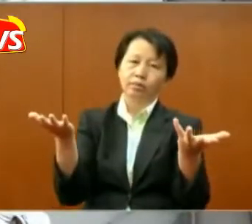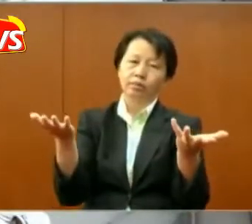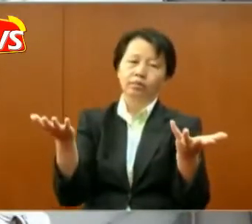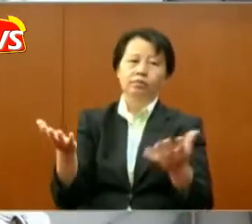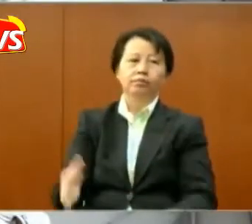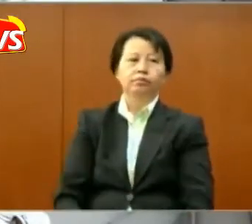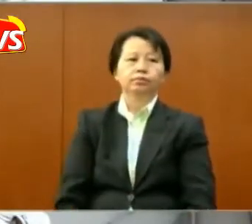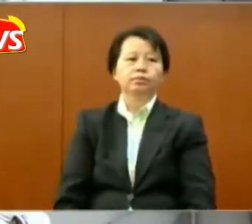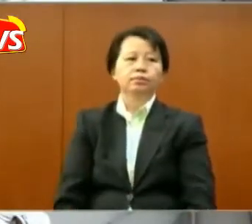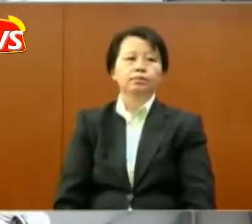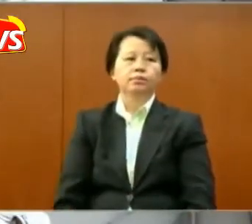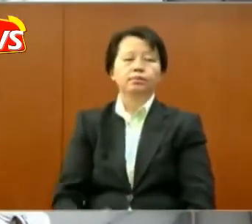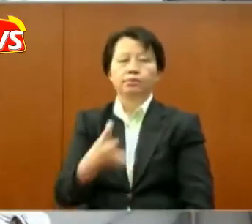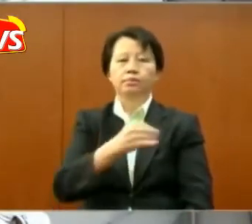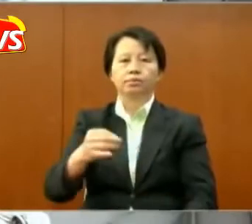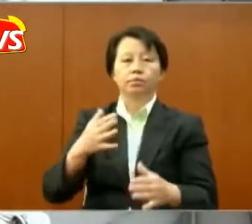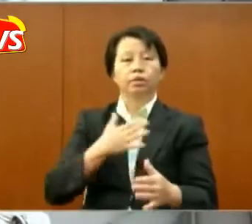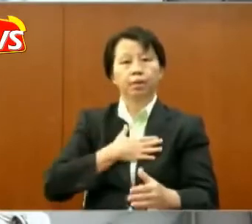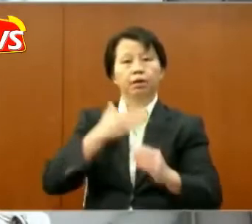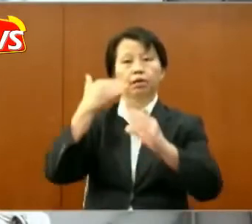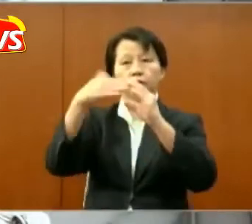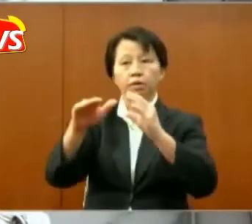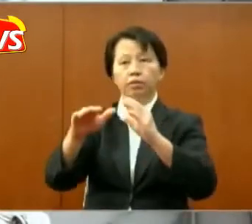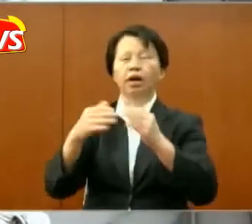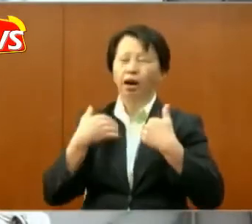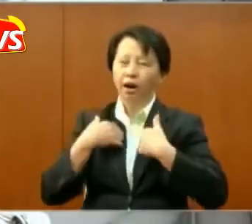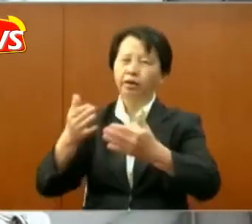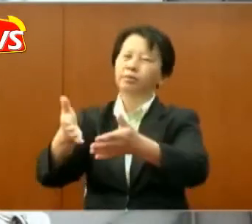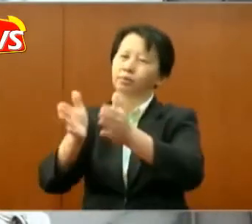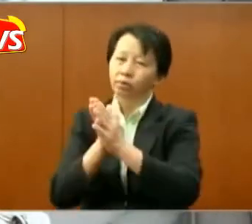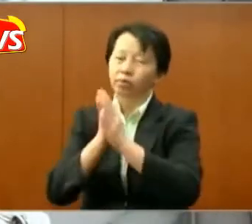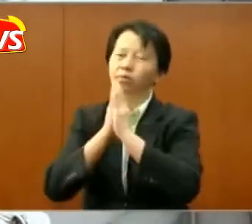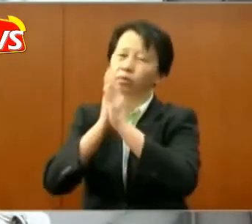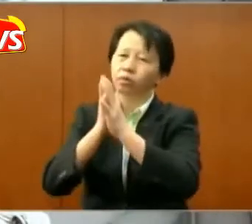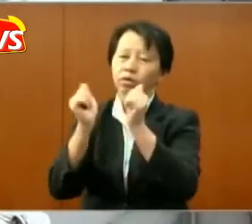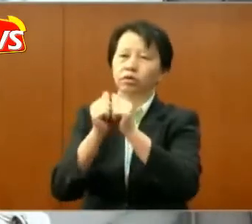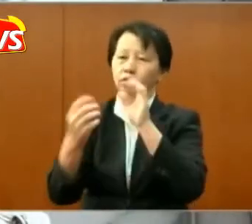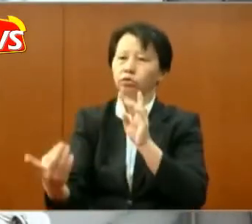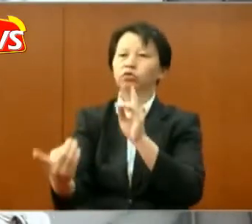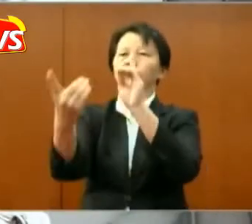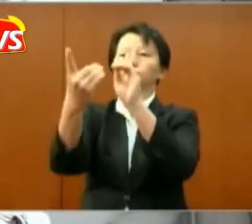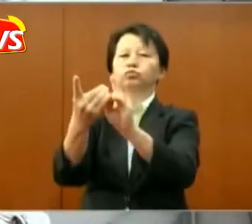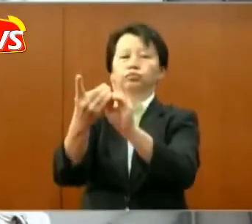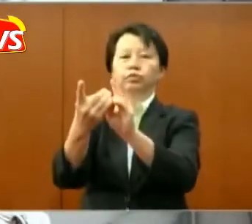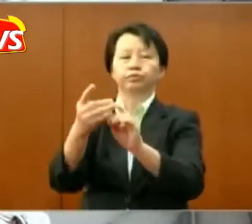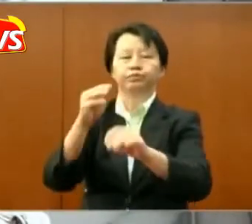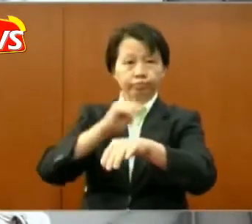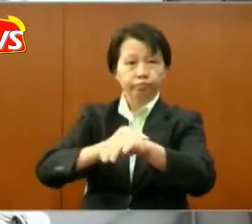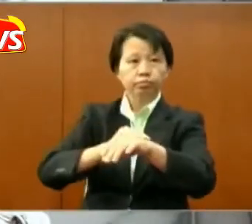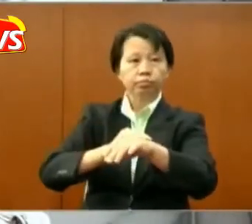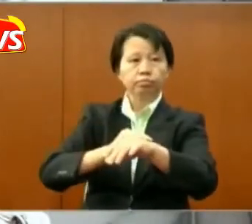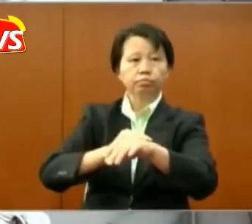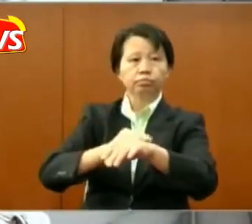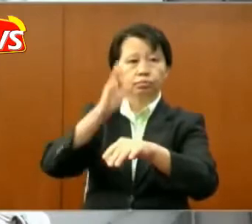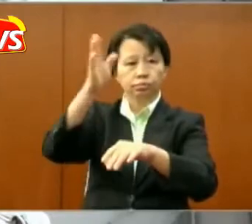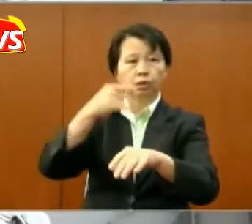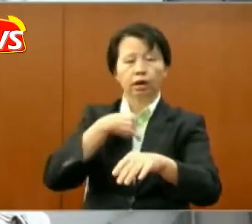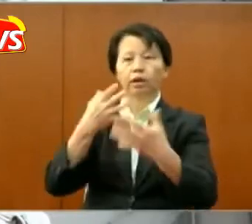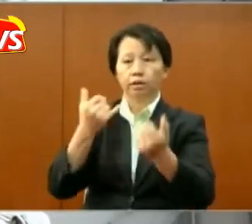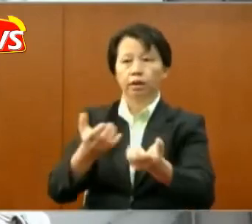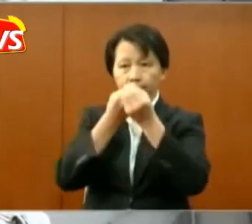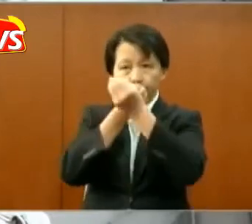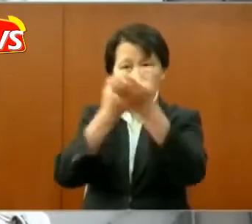di atas. Malahan email saya juga turut memohon sama ada mungkin untuk perjumpaan dilakukan pada masa terdekat. Saya ingin